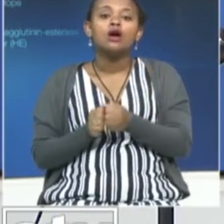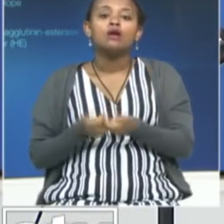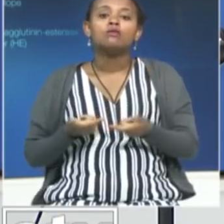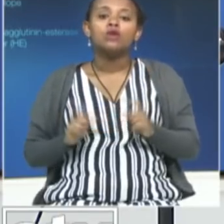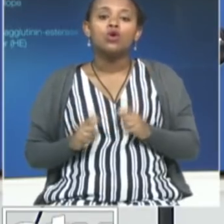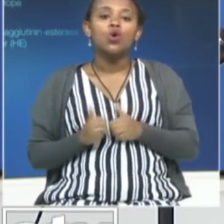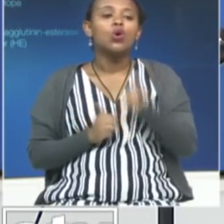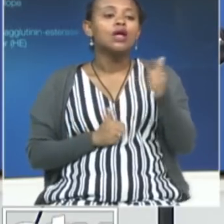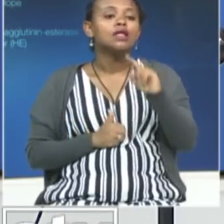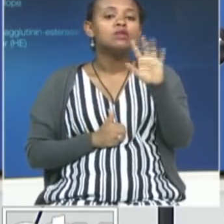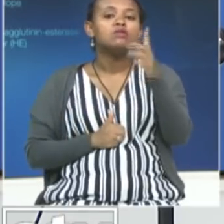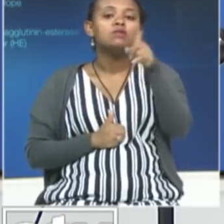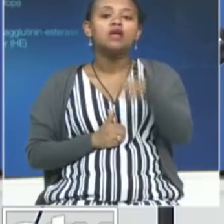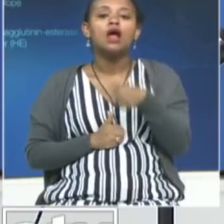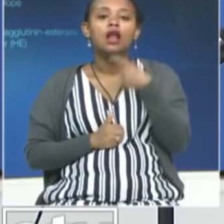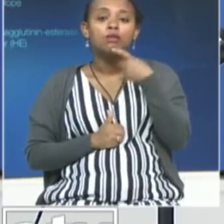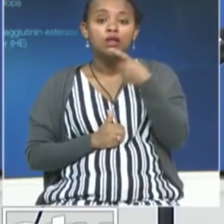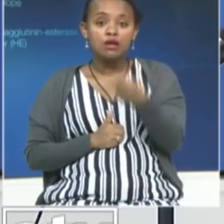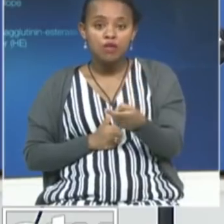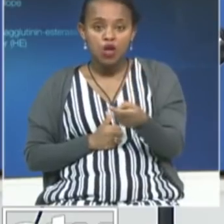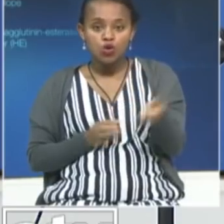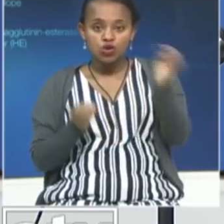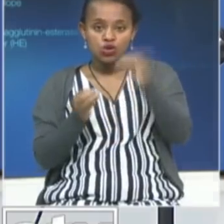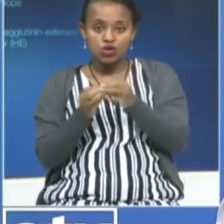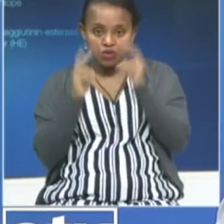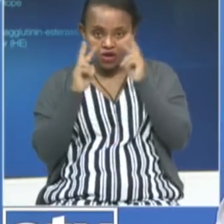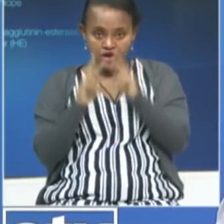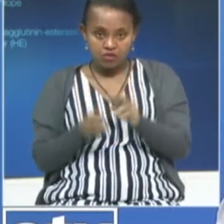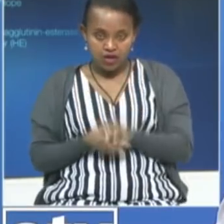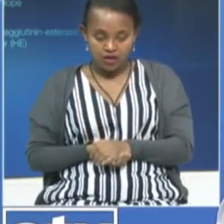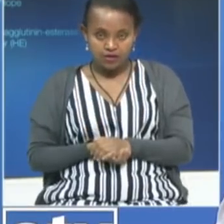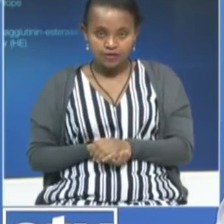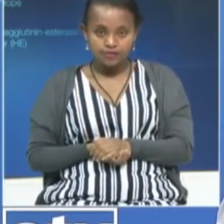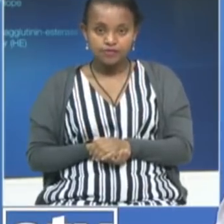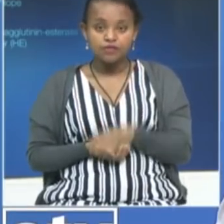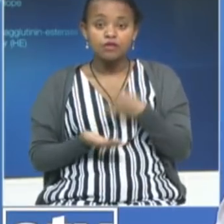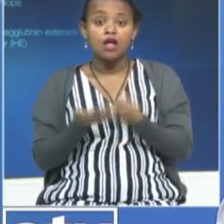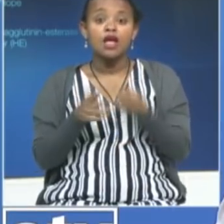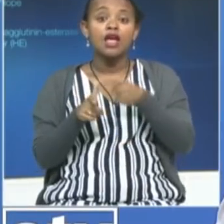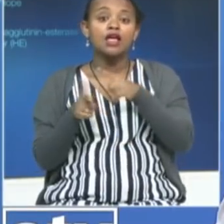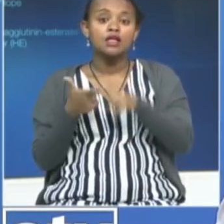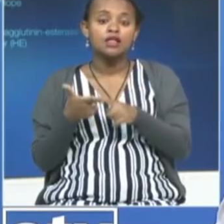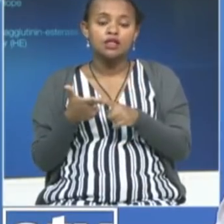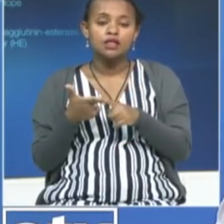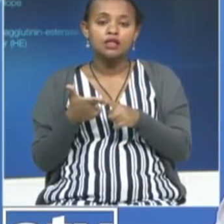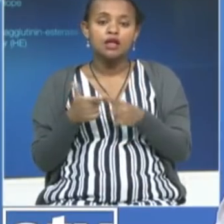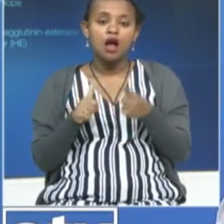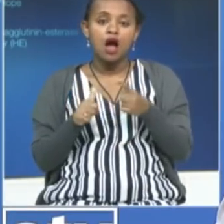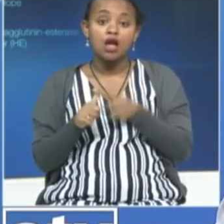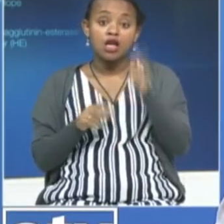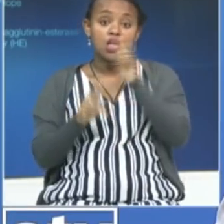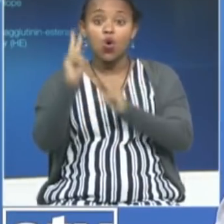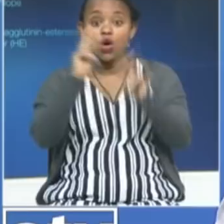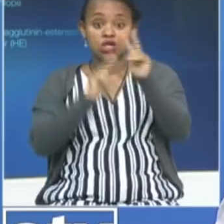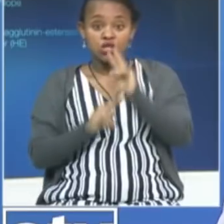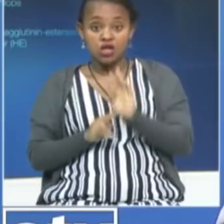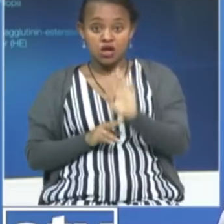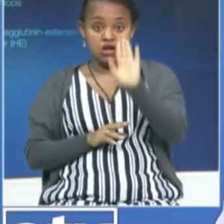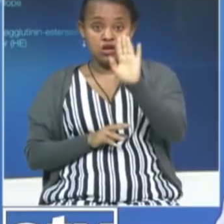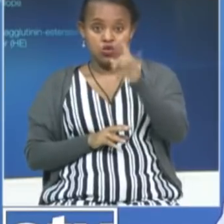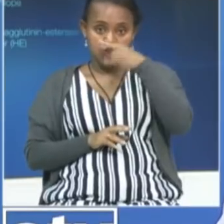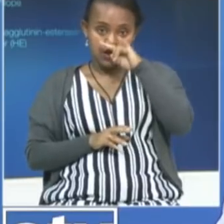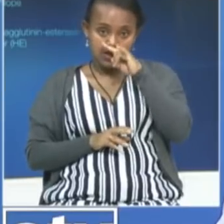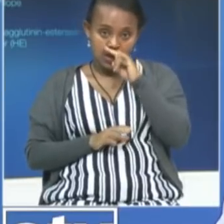መምሰል አለበት የሚለውን ጨምረን እንመልከተው። ጥሩ እንግዲህ ይሄ እንግዲህ ማህበ አንደኛው አስቸጋሪነቱ